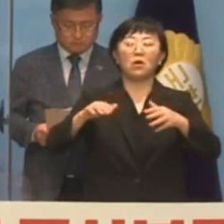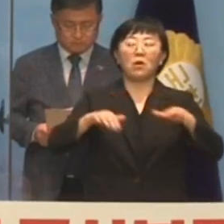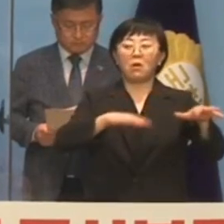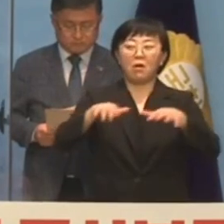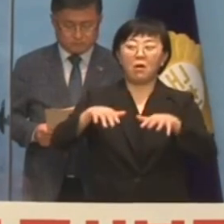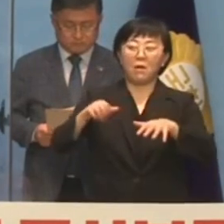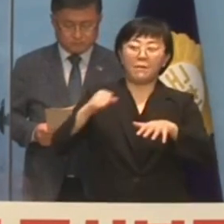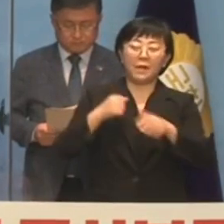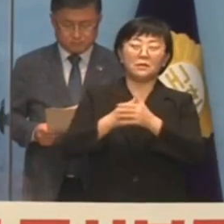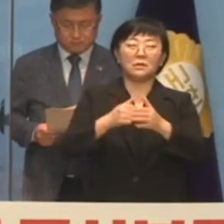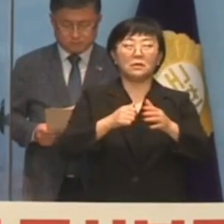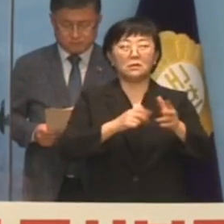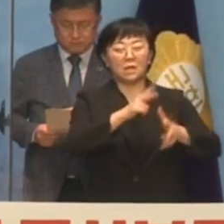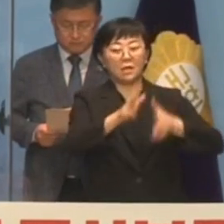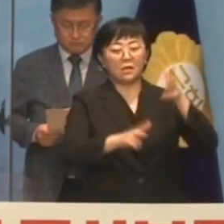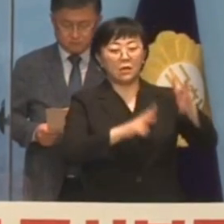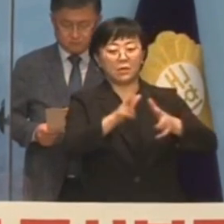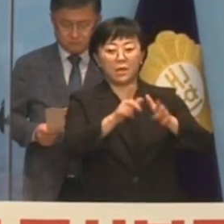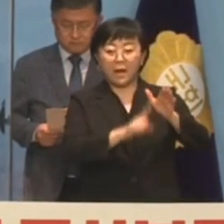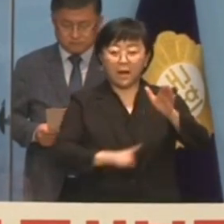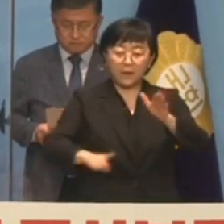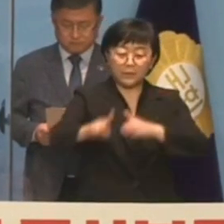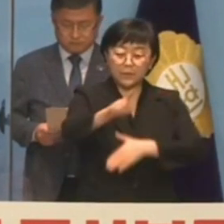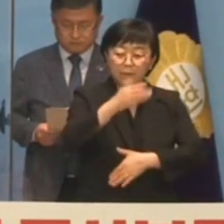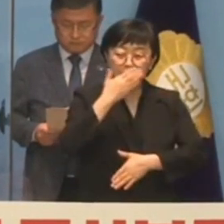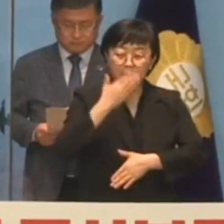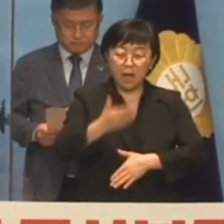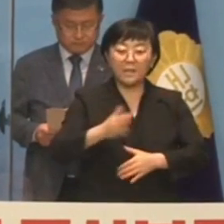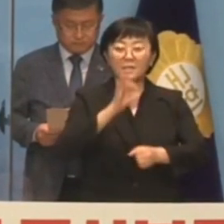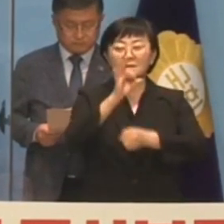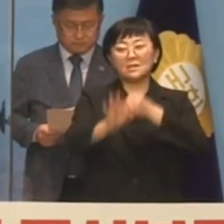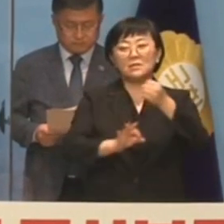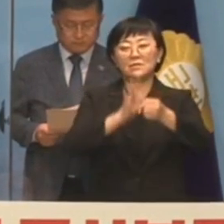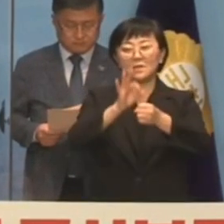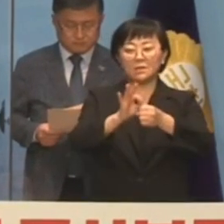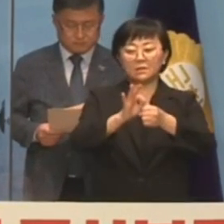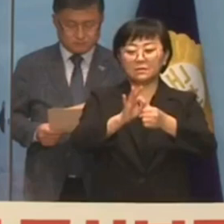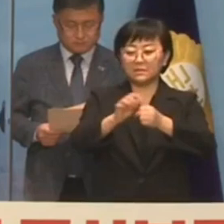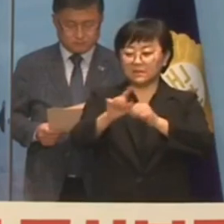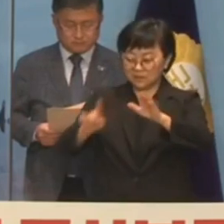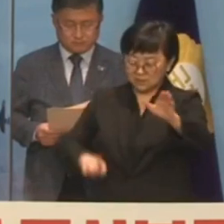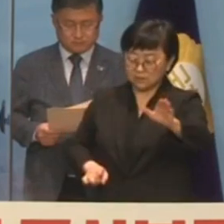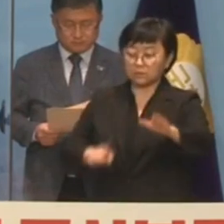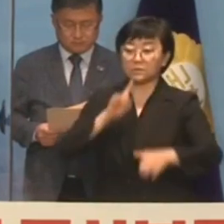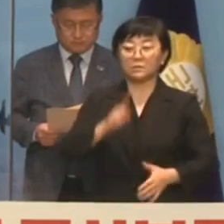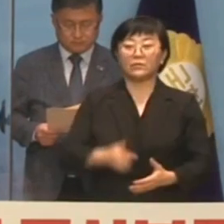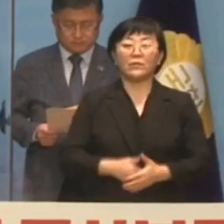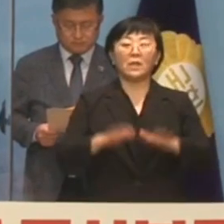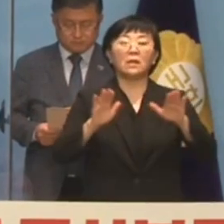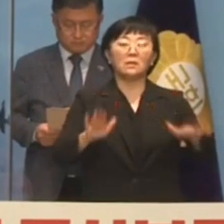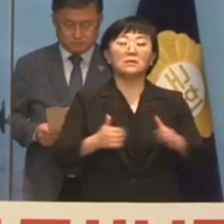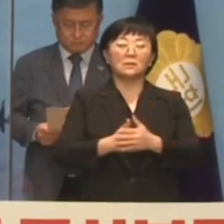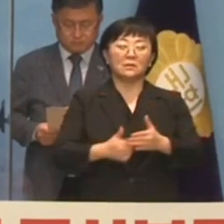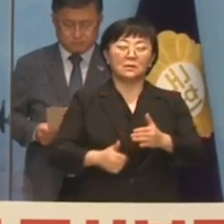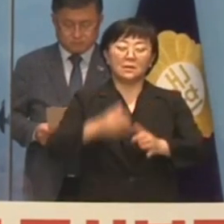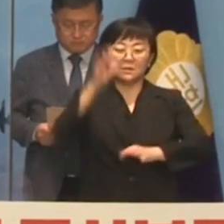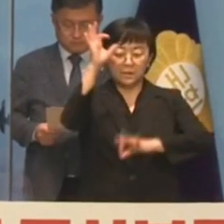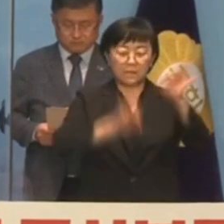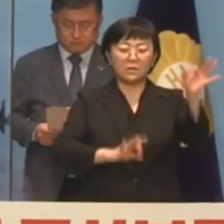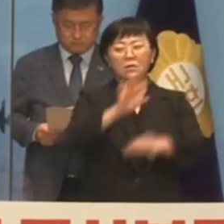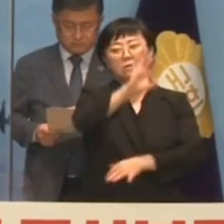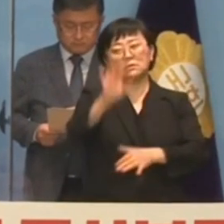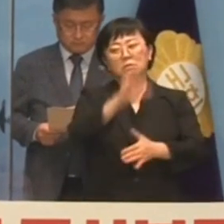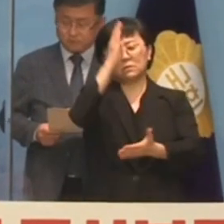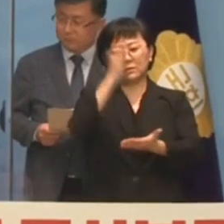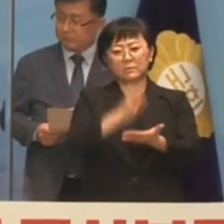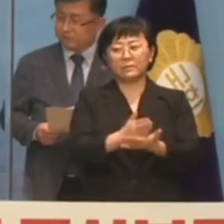풍력발전산업은 세계를 선도하기 위해 앞서 나갈 10년을 잃어버리고 말았다. 이번에도 그 과오를